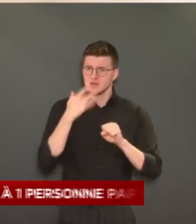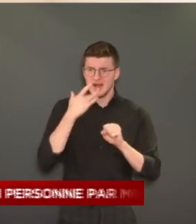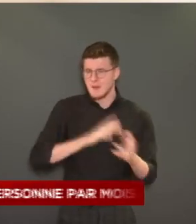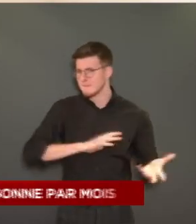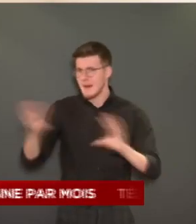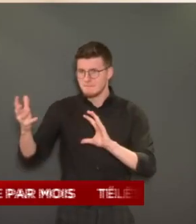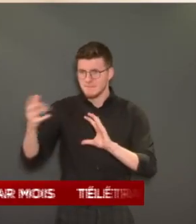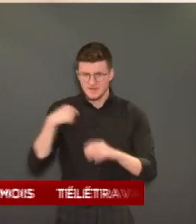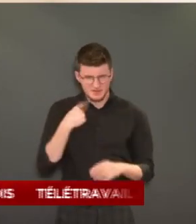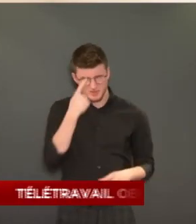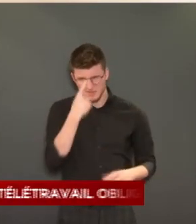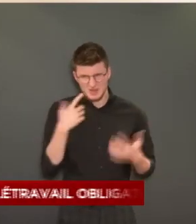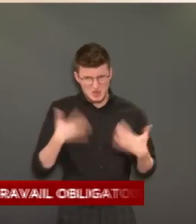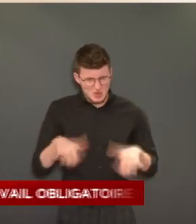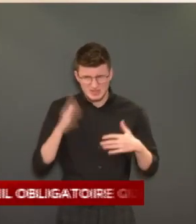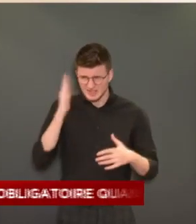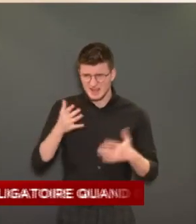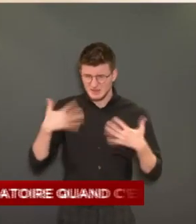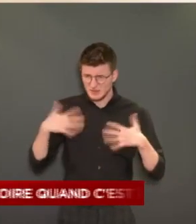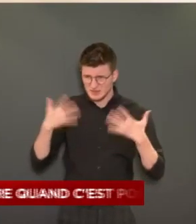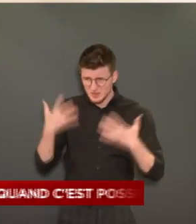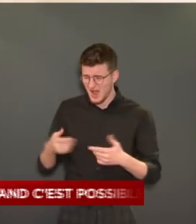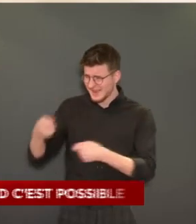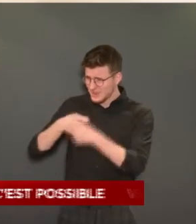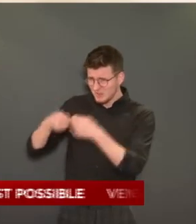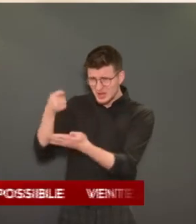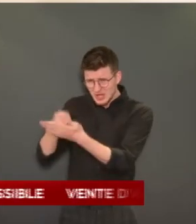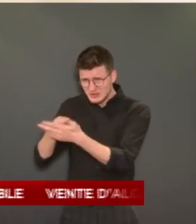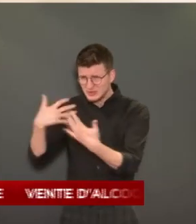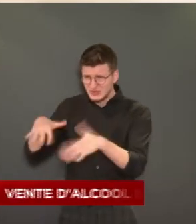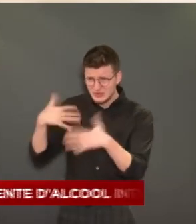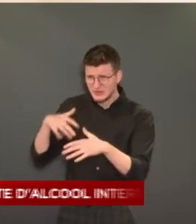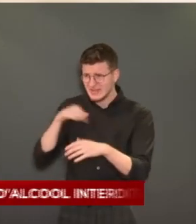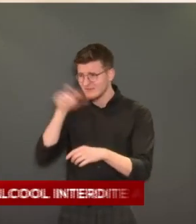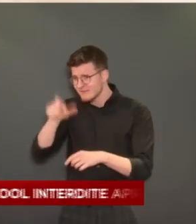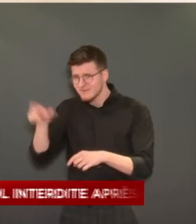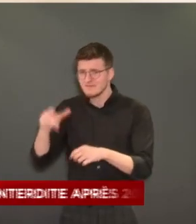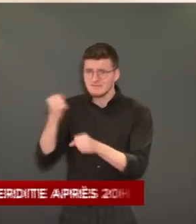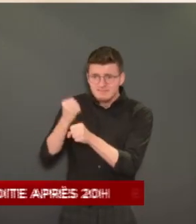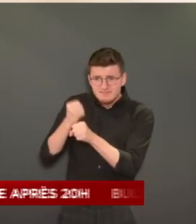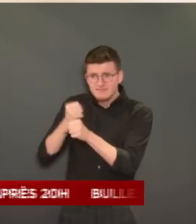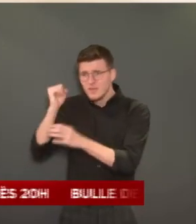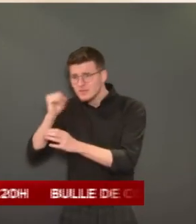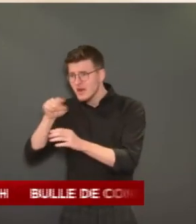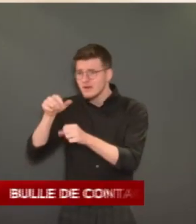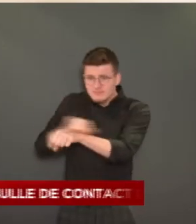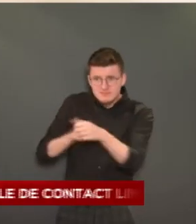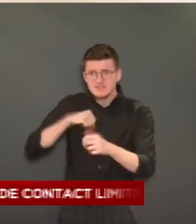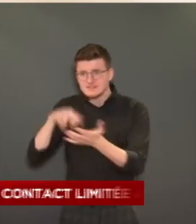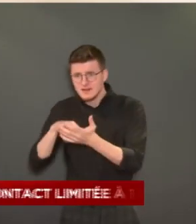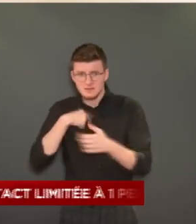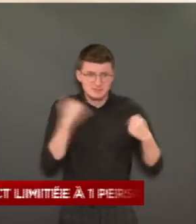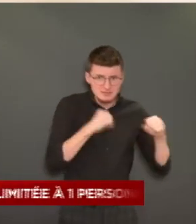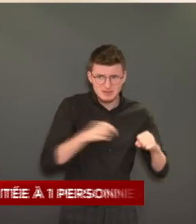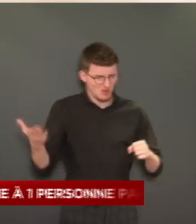qui ont pour but d'éviter le pire. Et je me rends bien compte que pour toutes ces entreprises, ce qui